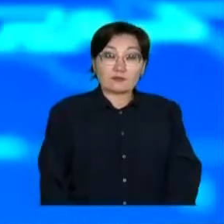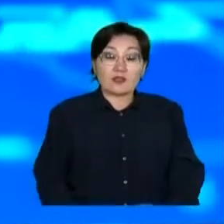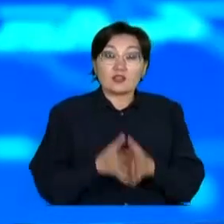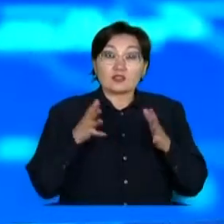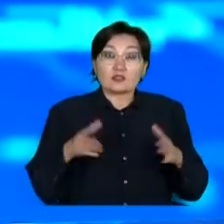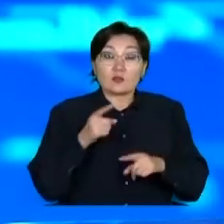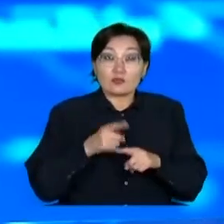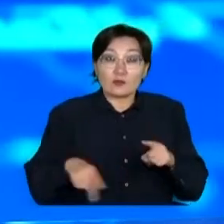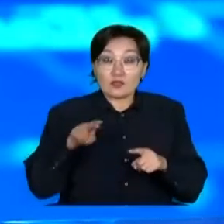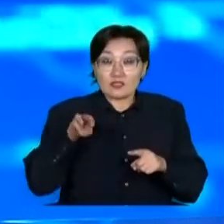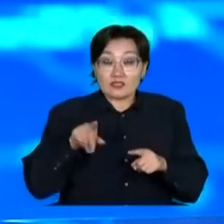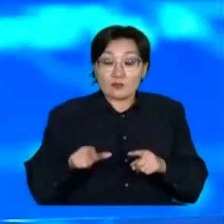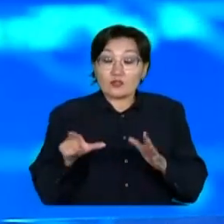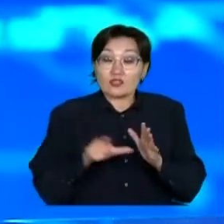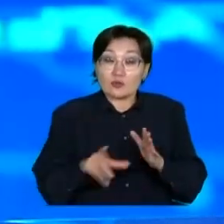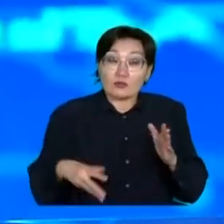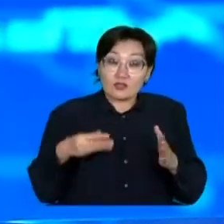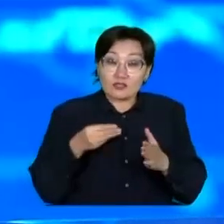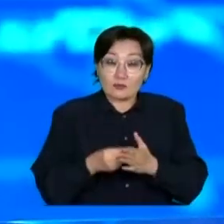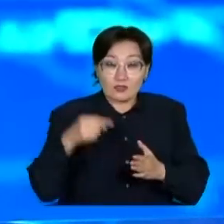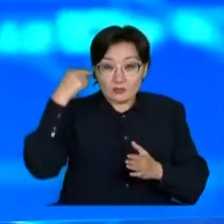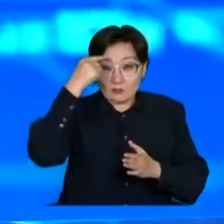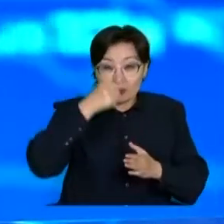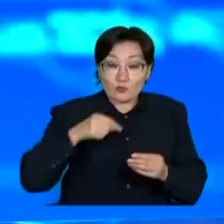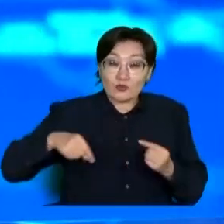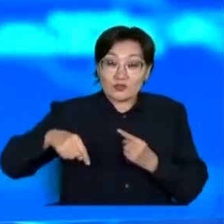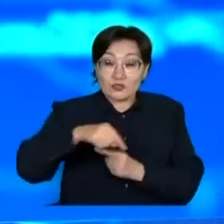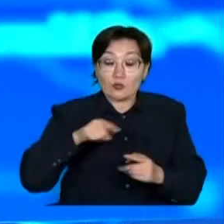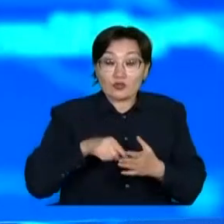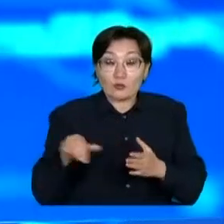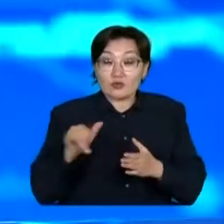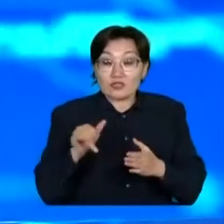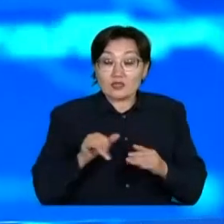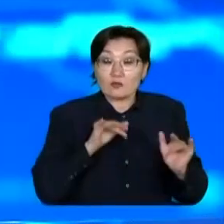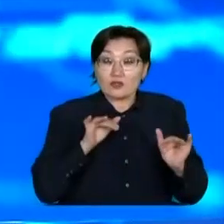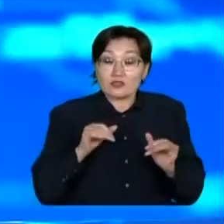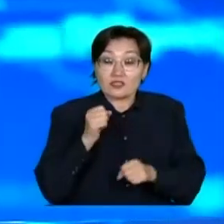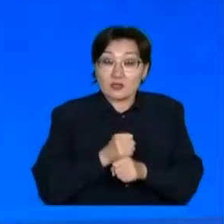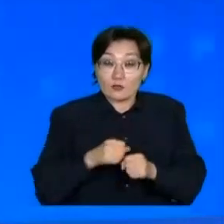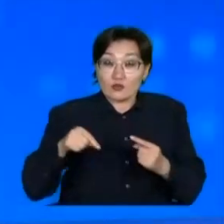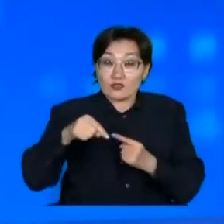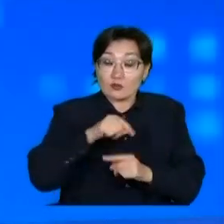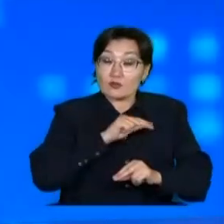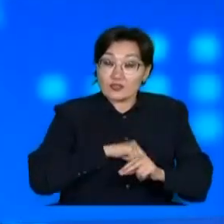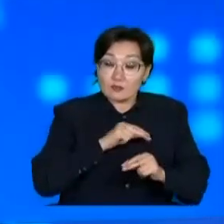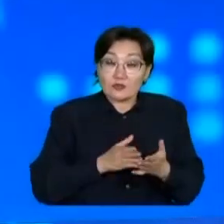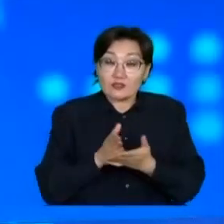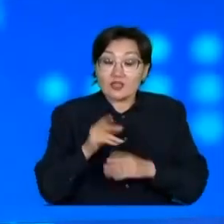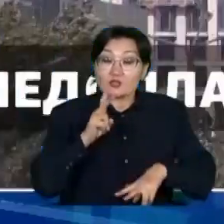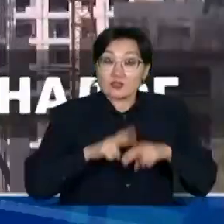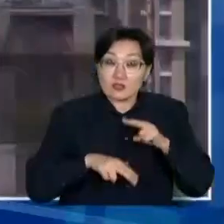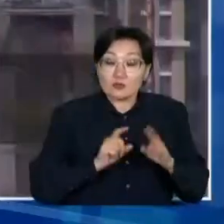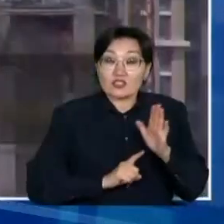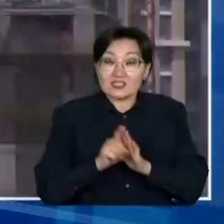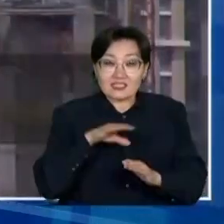Больше полумиллиарда тенге налогов выплатил индивидуальный предприниматель в Уральске. Однако делать этого бизнесмен, работающий в сфере строительства,